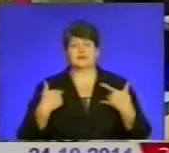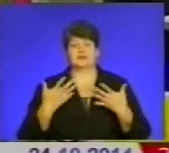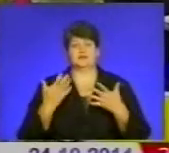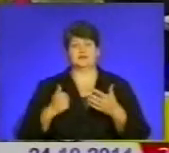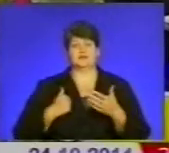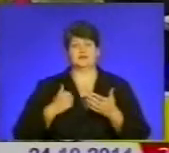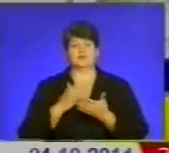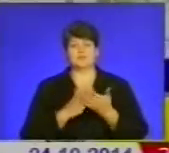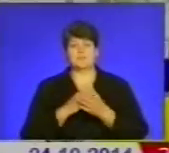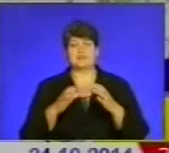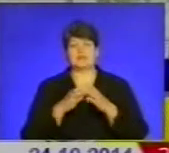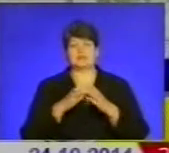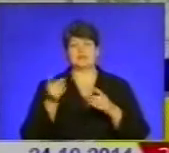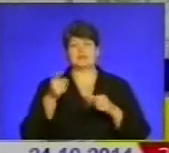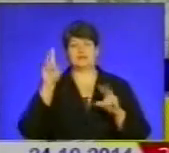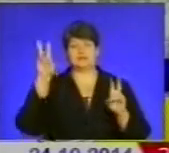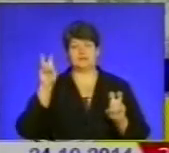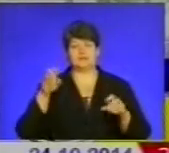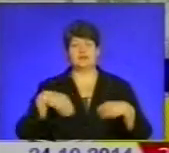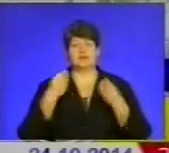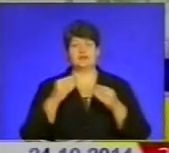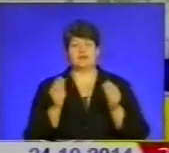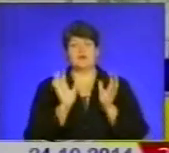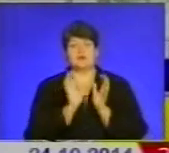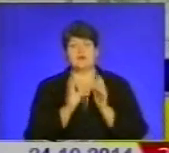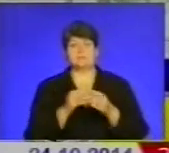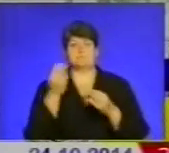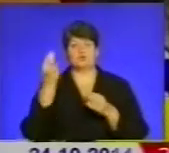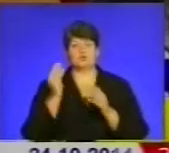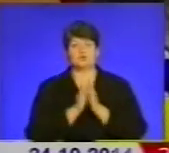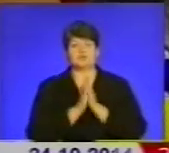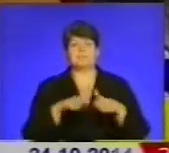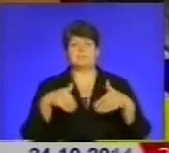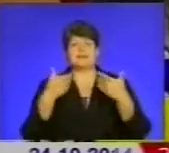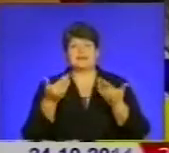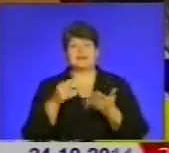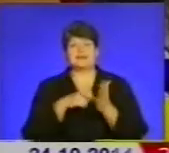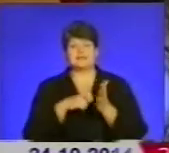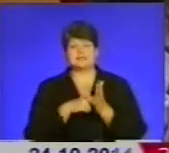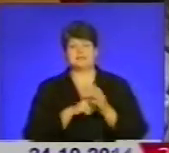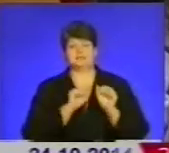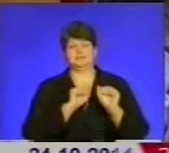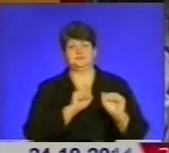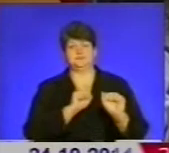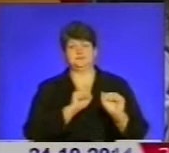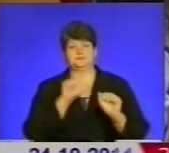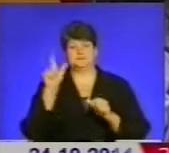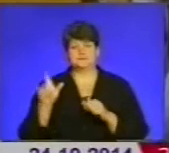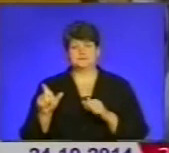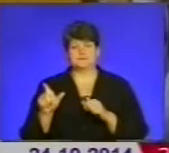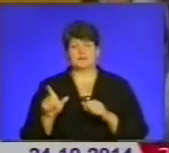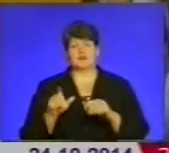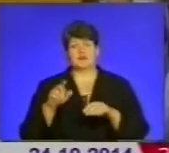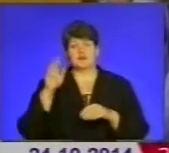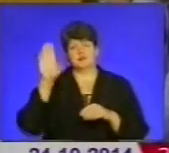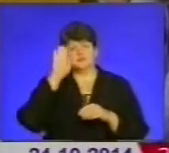військовослужбовців батальйону «Тернопіль». Вони дарували їм обереги, малюнки, просили передати листи для захисників батьківщини. З болем бійці